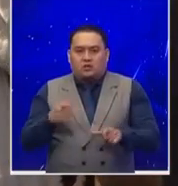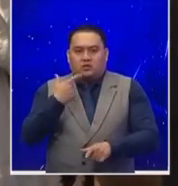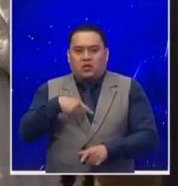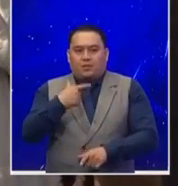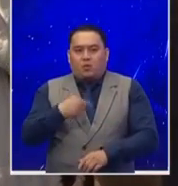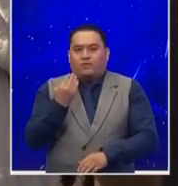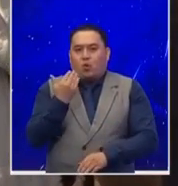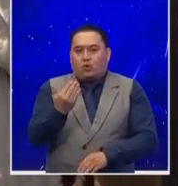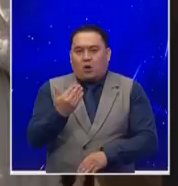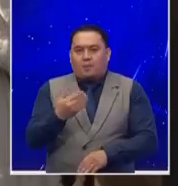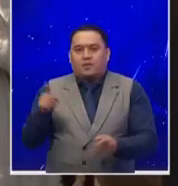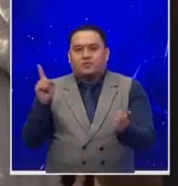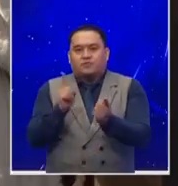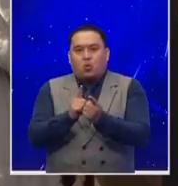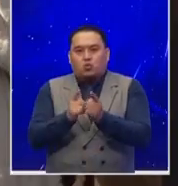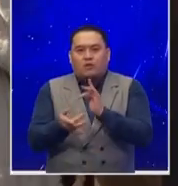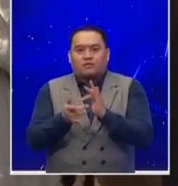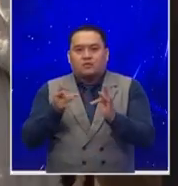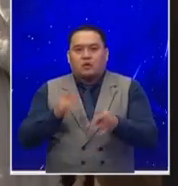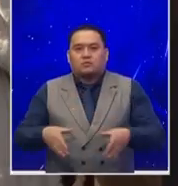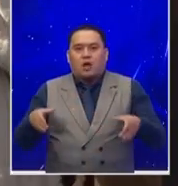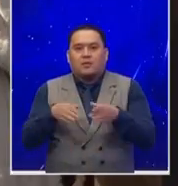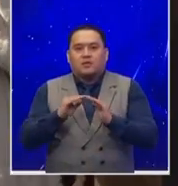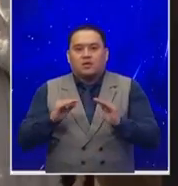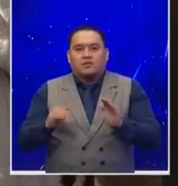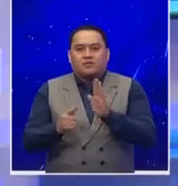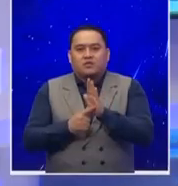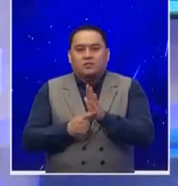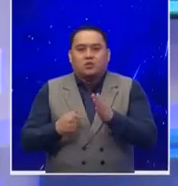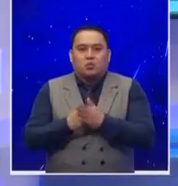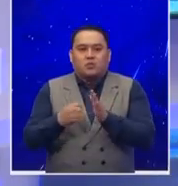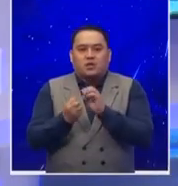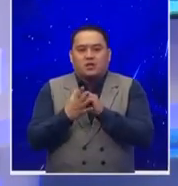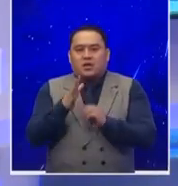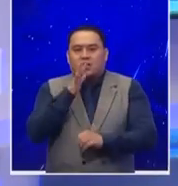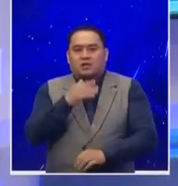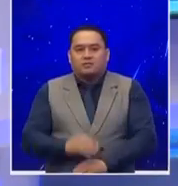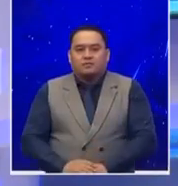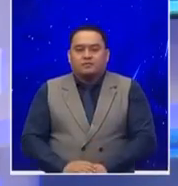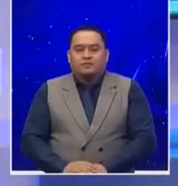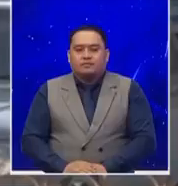самого тиктокера. Поприветствовать героя соцсетей собрались в основном дети в возрасте от 7 до 15 лет.